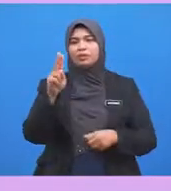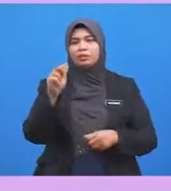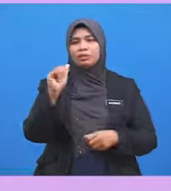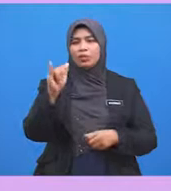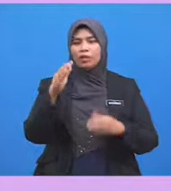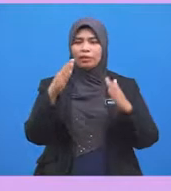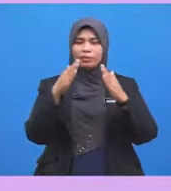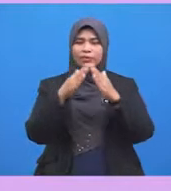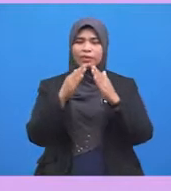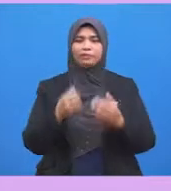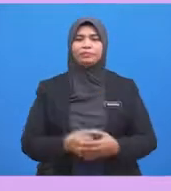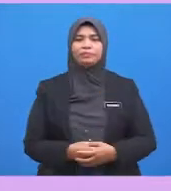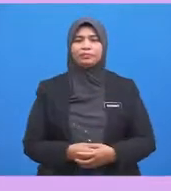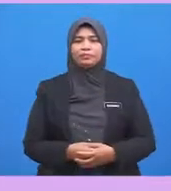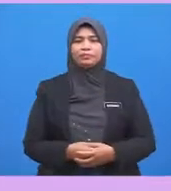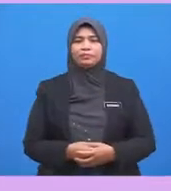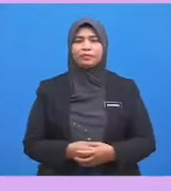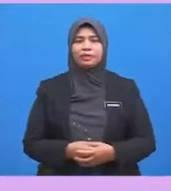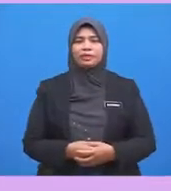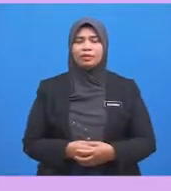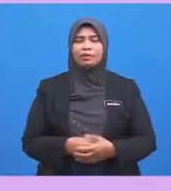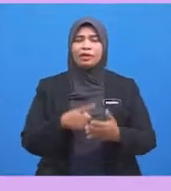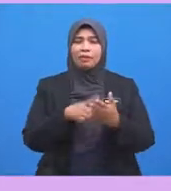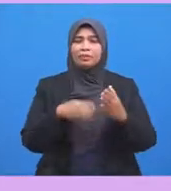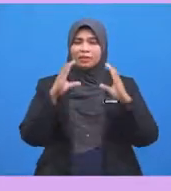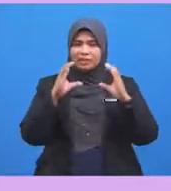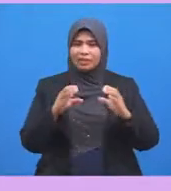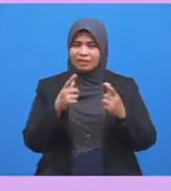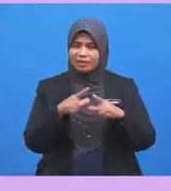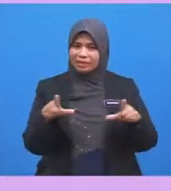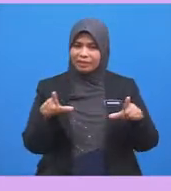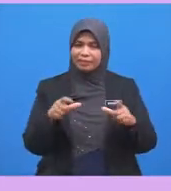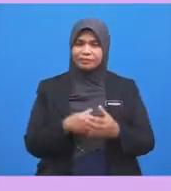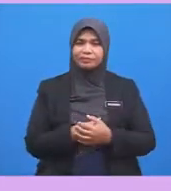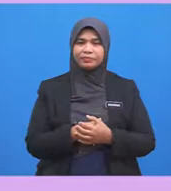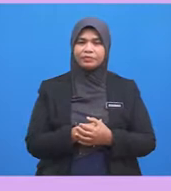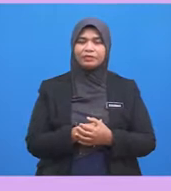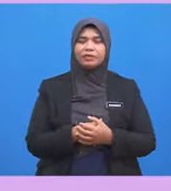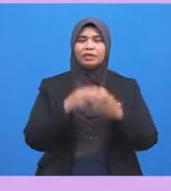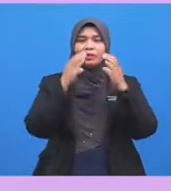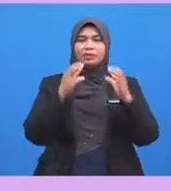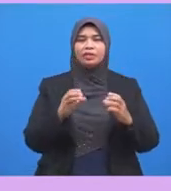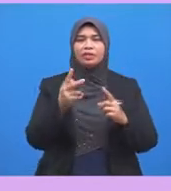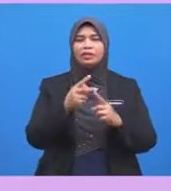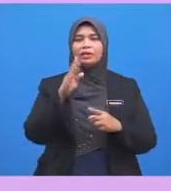tuai rumah. Amy, apakah cara lain? Cara yang keempat,